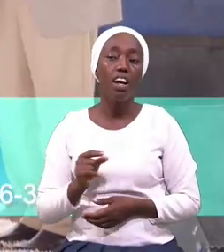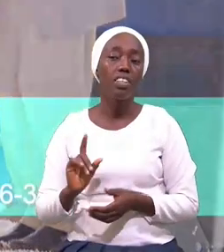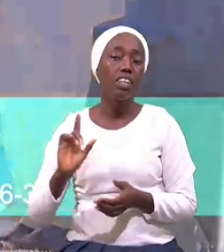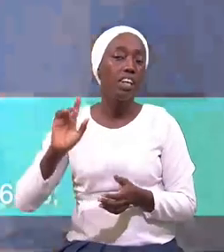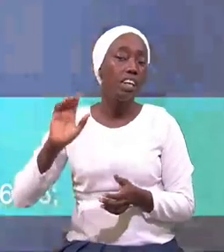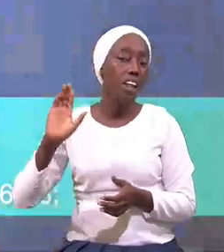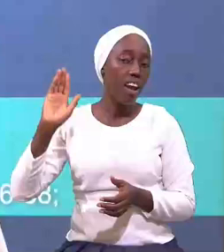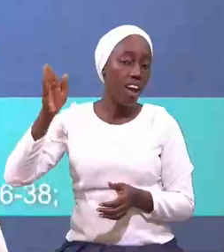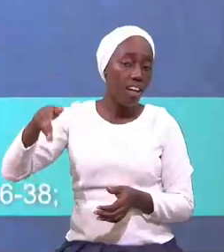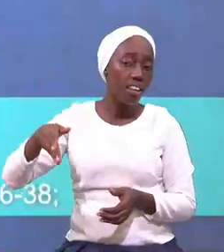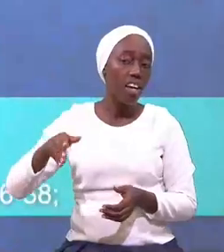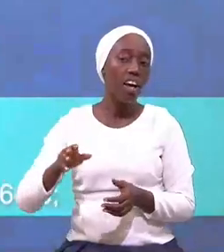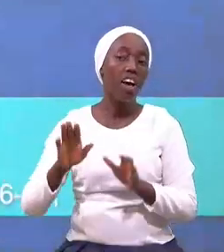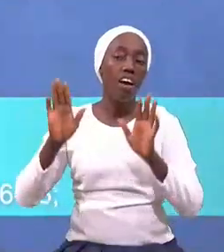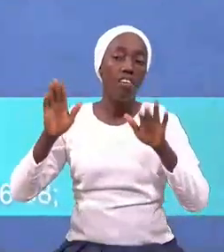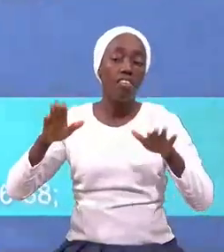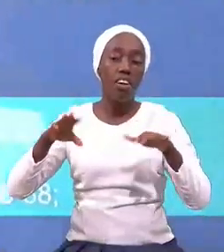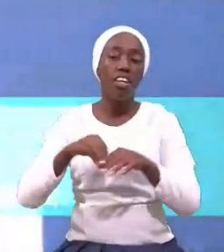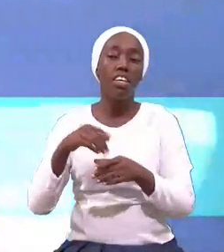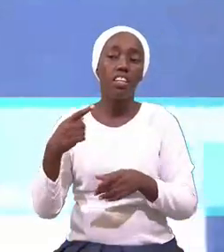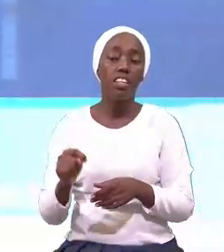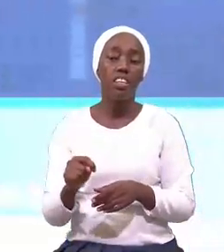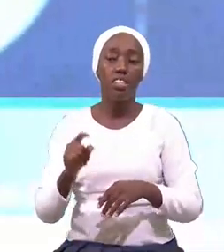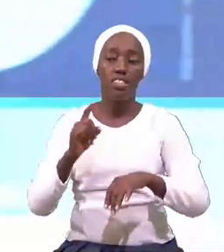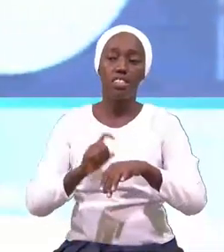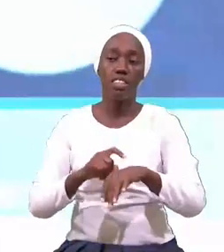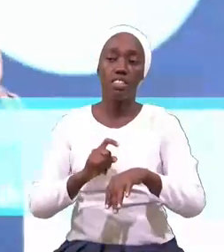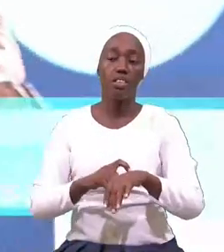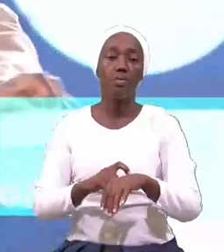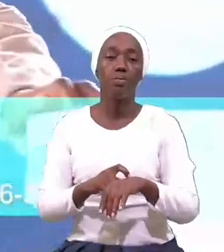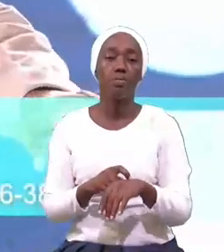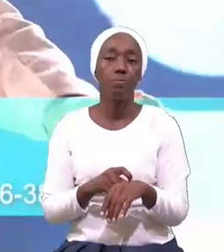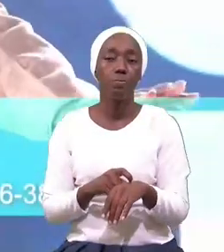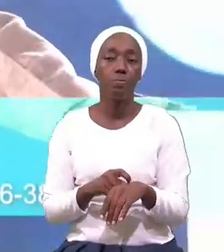Qui donne la pluie en son temps, la pluie de la première de l'arrière-saison.